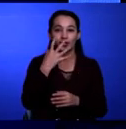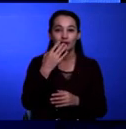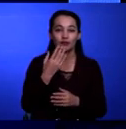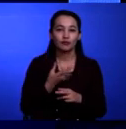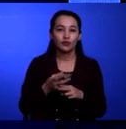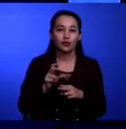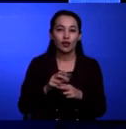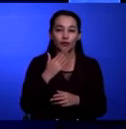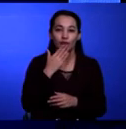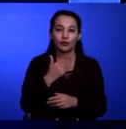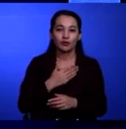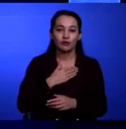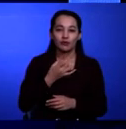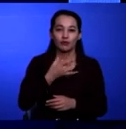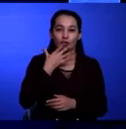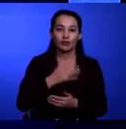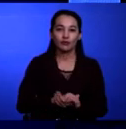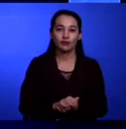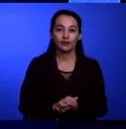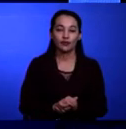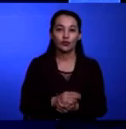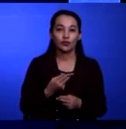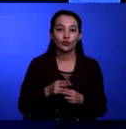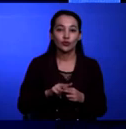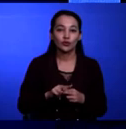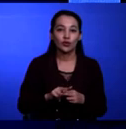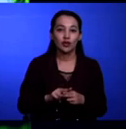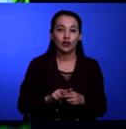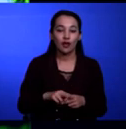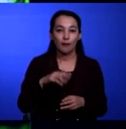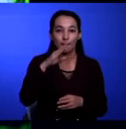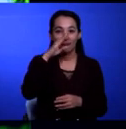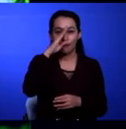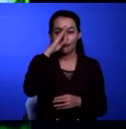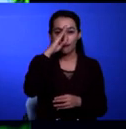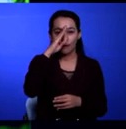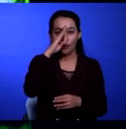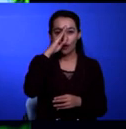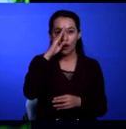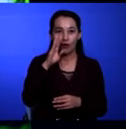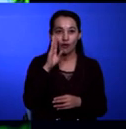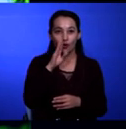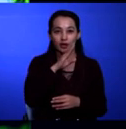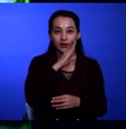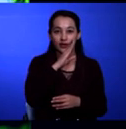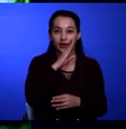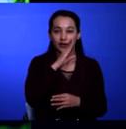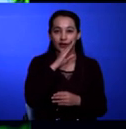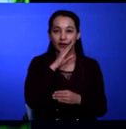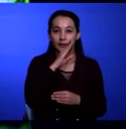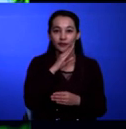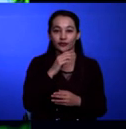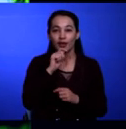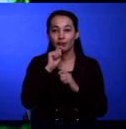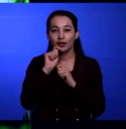ham yoqdi. Chunki bu rasmda farzandi onasiga mehr ko'rsatyapti. U guldasta yig'ib onajonisiga